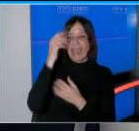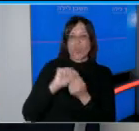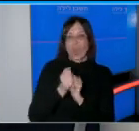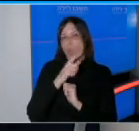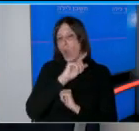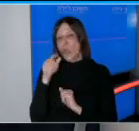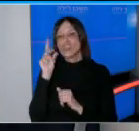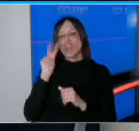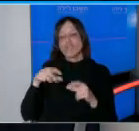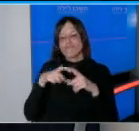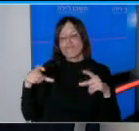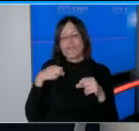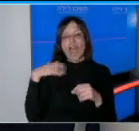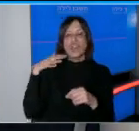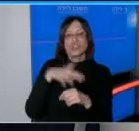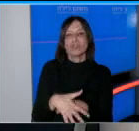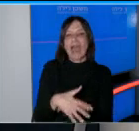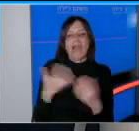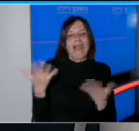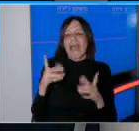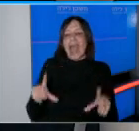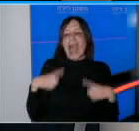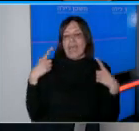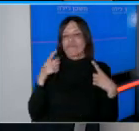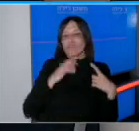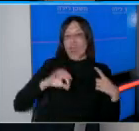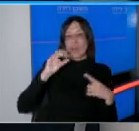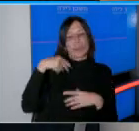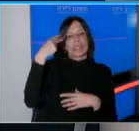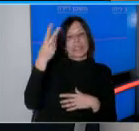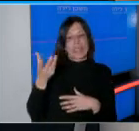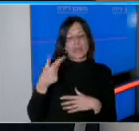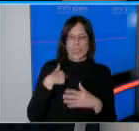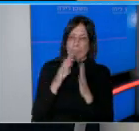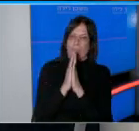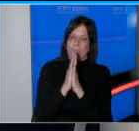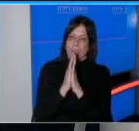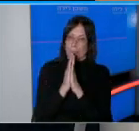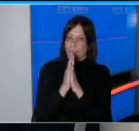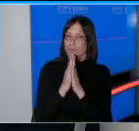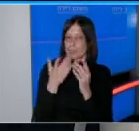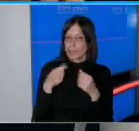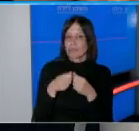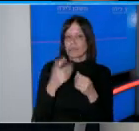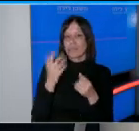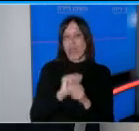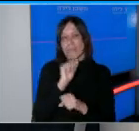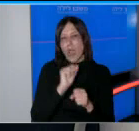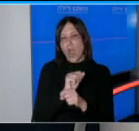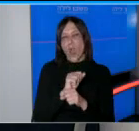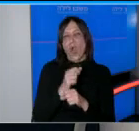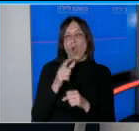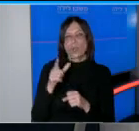הזה השפעה דה פקטו על איך החיים שלנו הולכים להיראות. ואני מקווה, אפרופו גם כל המחאות בבלפור